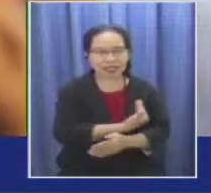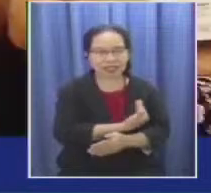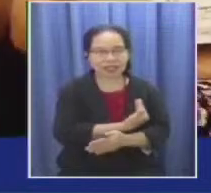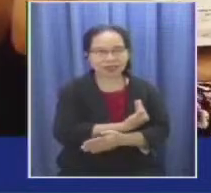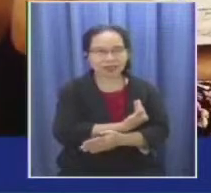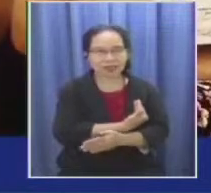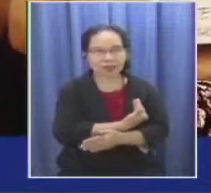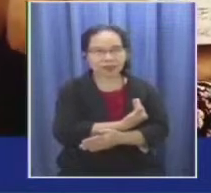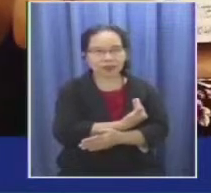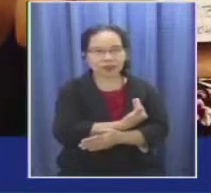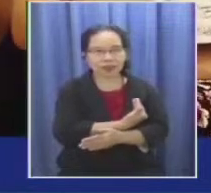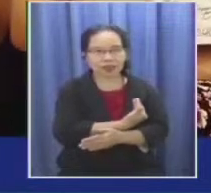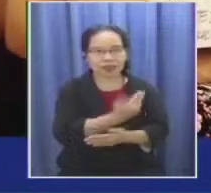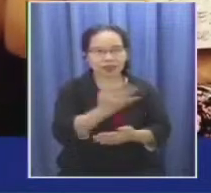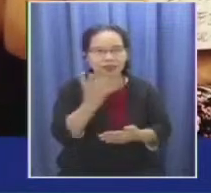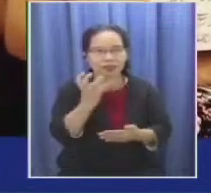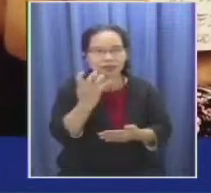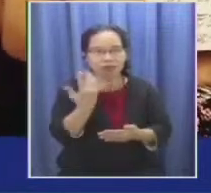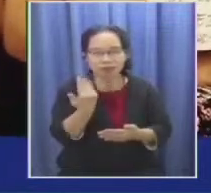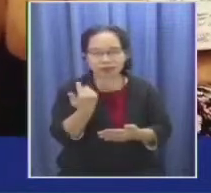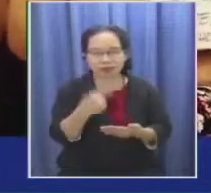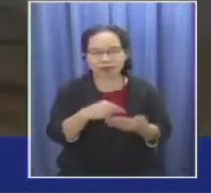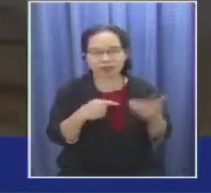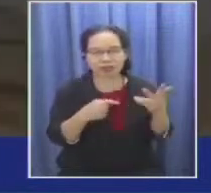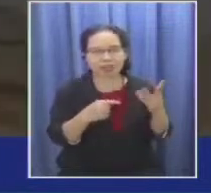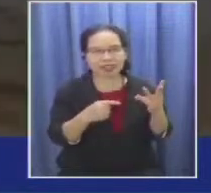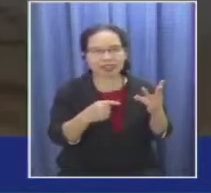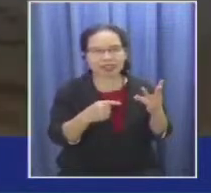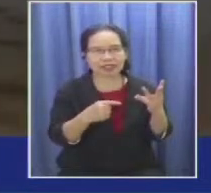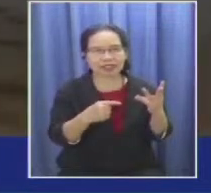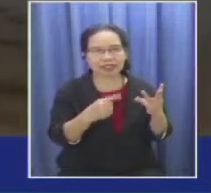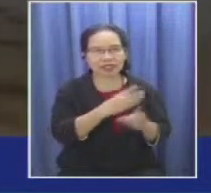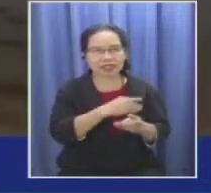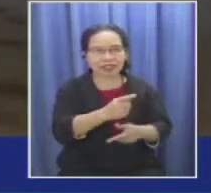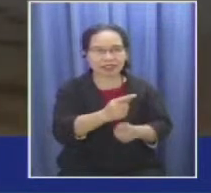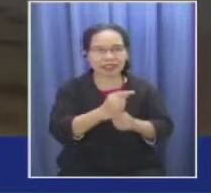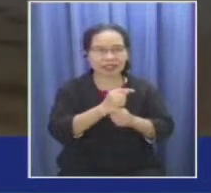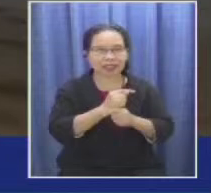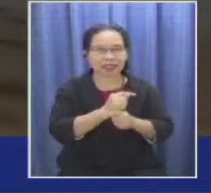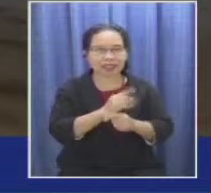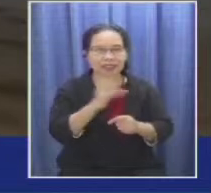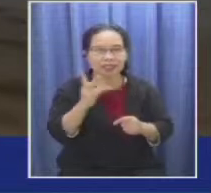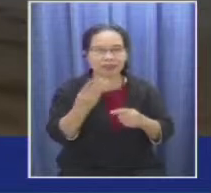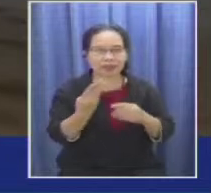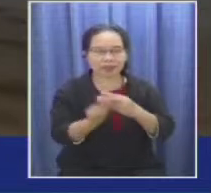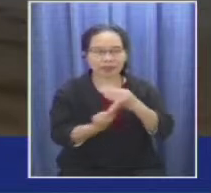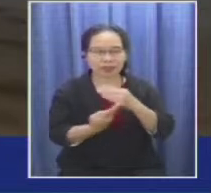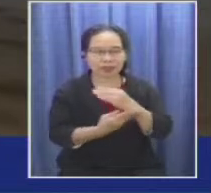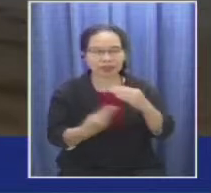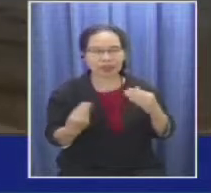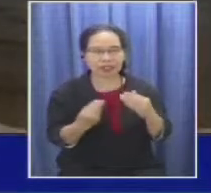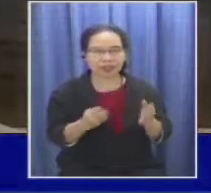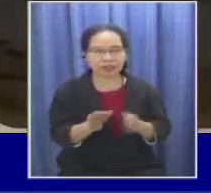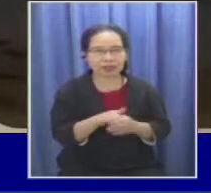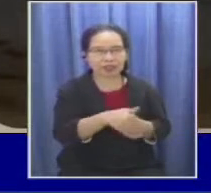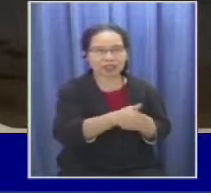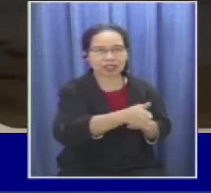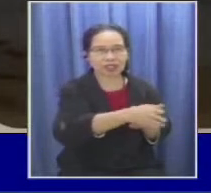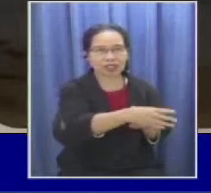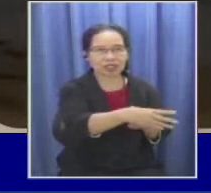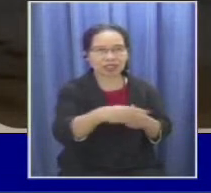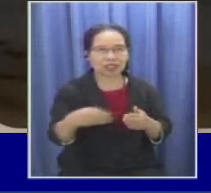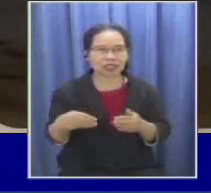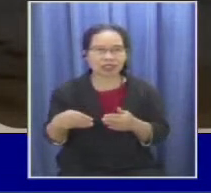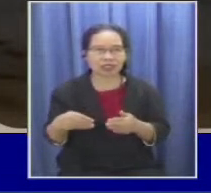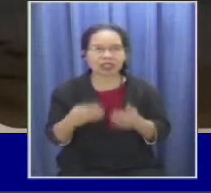ne yɛdidi. Te sɛ Kristo ansa ne wɔbɛdidi no ama nkurɔfoɔ aduane bi yɛdi no. Wodi kan bɔ mpaeɛ